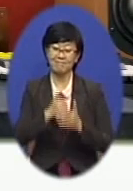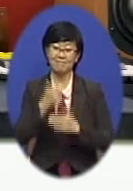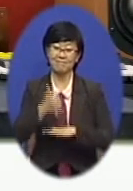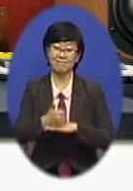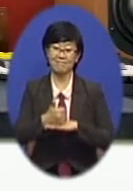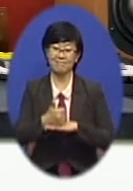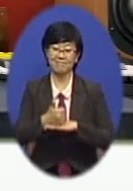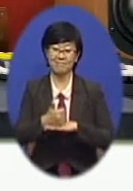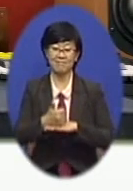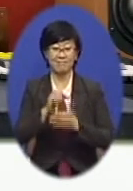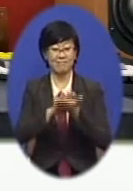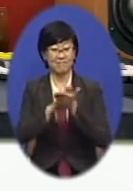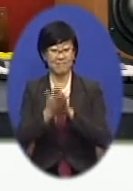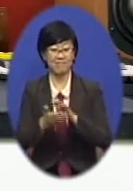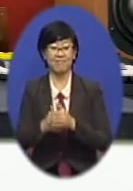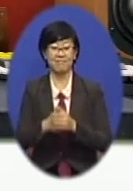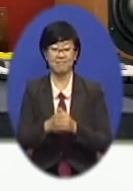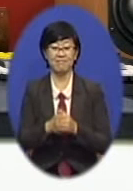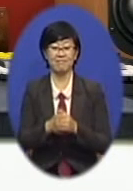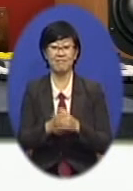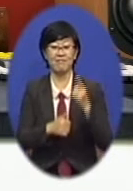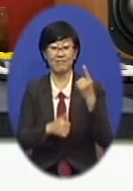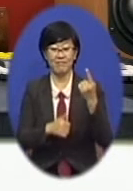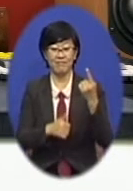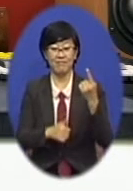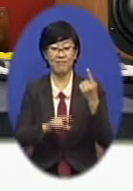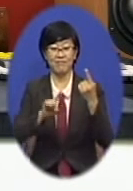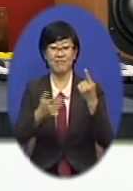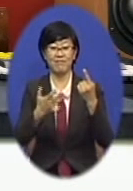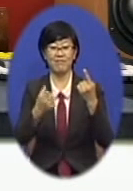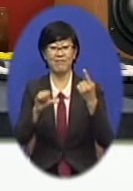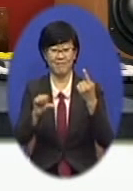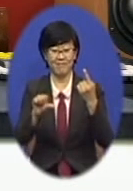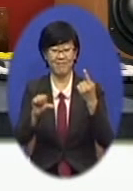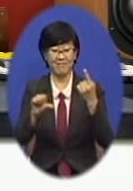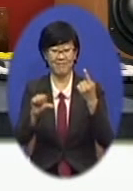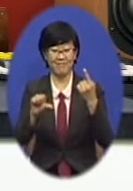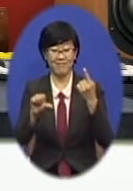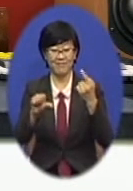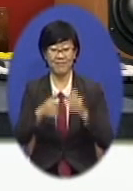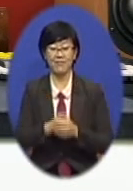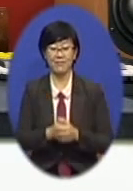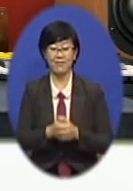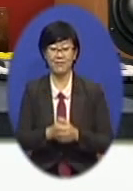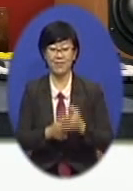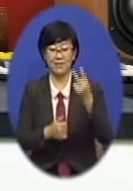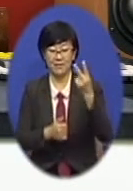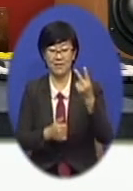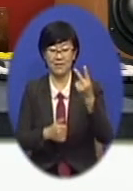어떻게 달라졌을까 함께 보시겠습니다. 먼저 1번, 아, 185표로 꽁충 뛰었네요.